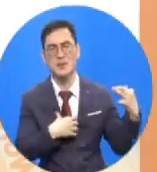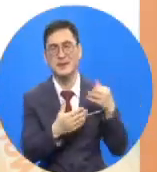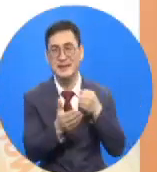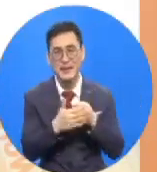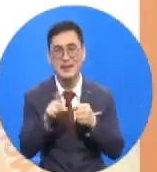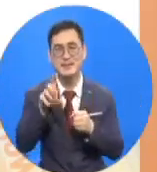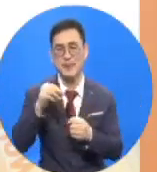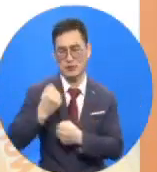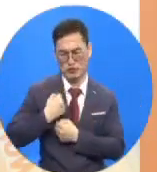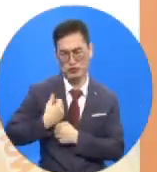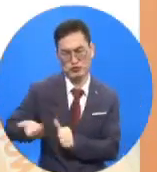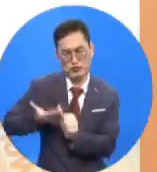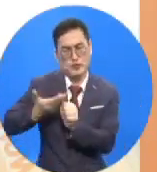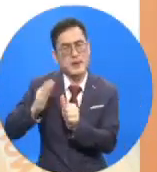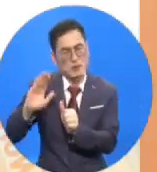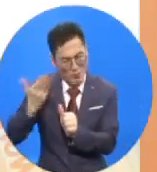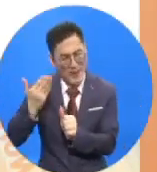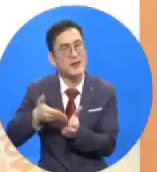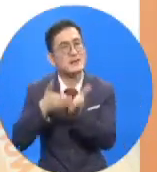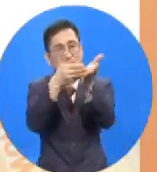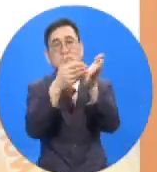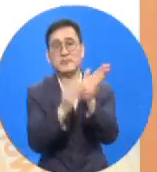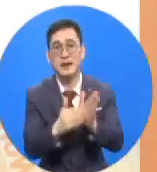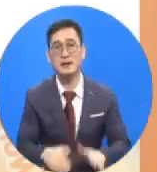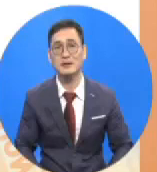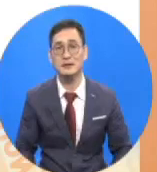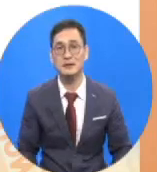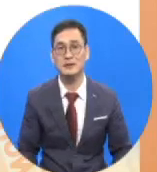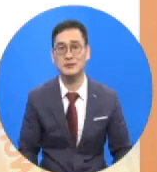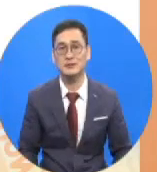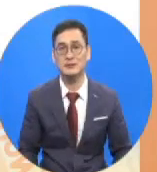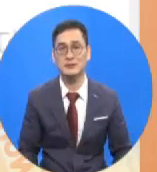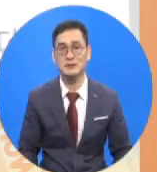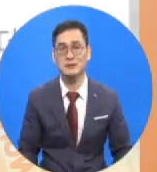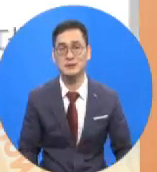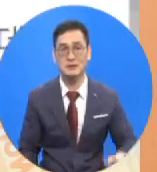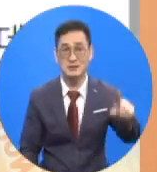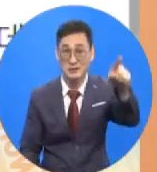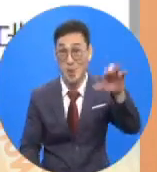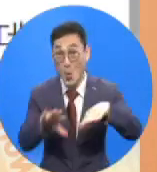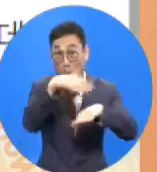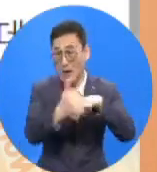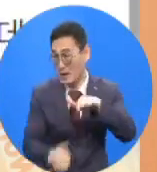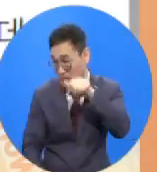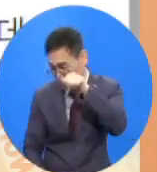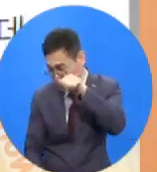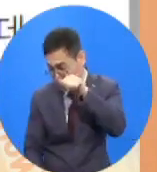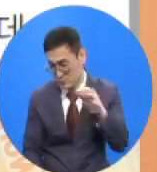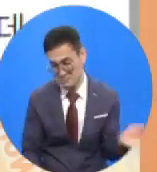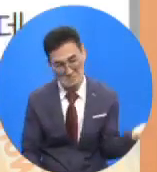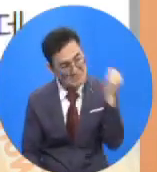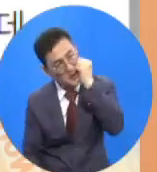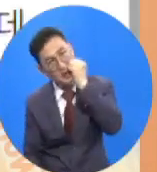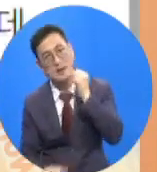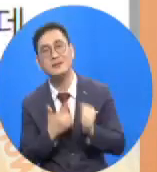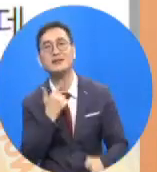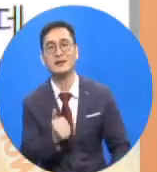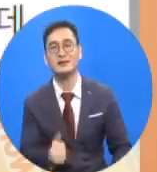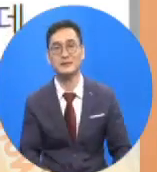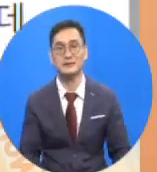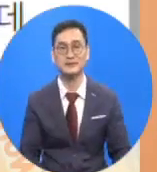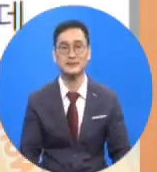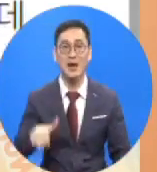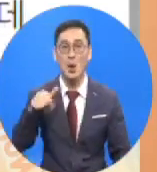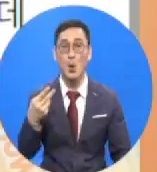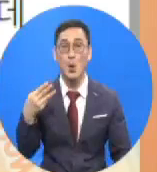10만 걸 양성 해야 된다라고 억원 일을 했는데 결국 그 그대로 건의를 무시 했죠 바로 그 이후에 우리가 침탈 됐지 않습니까 올해